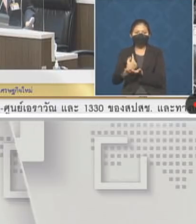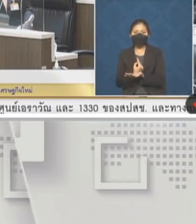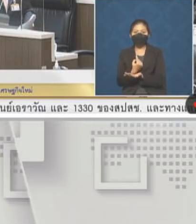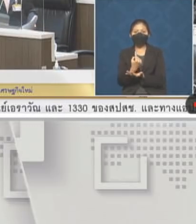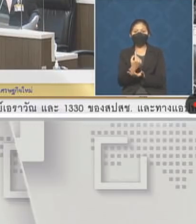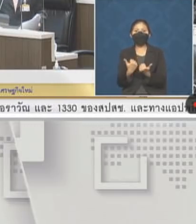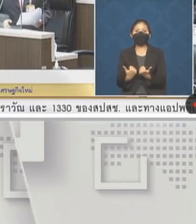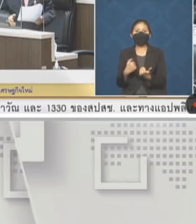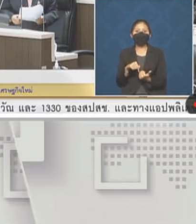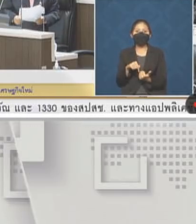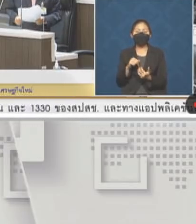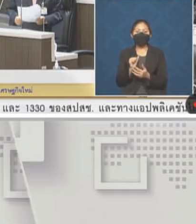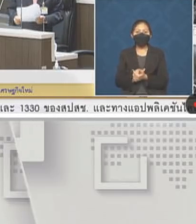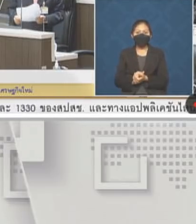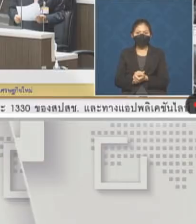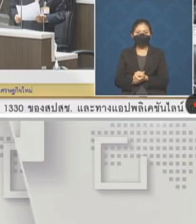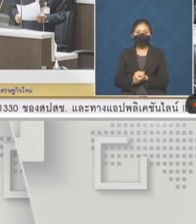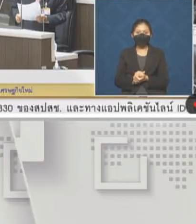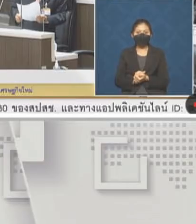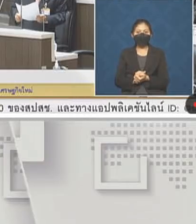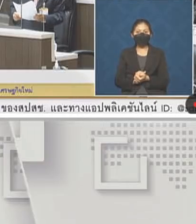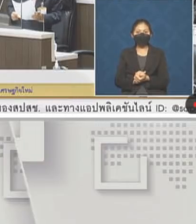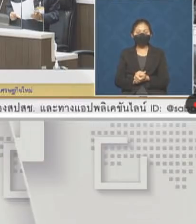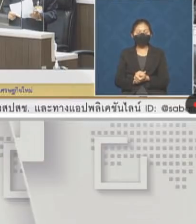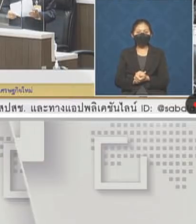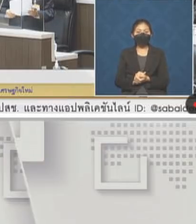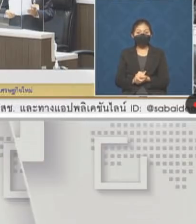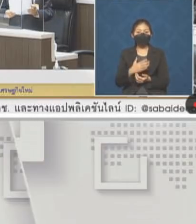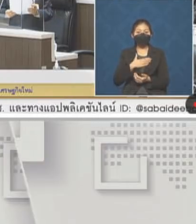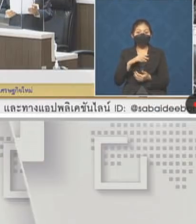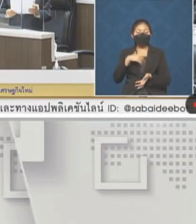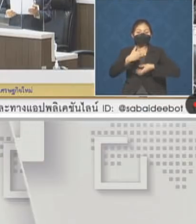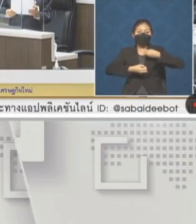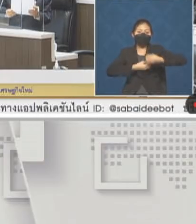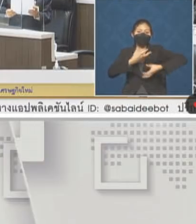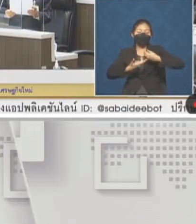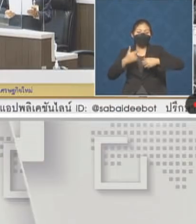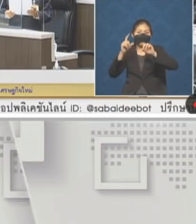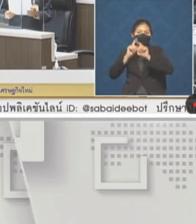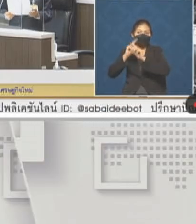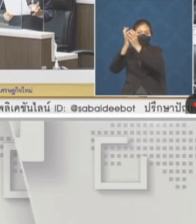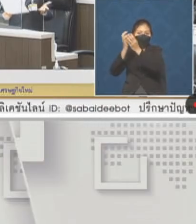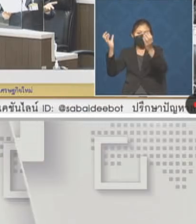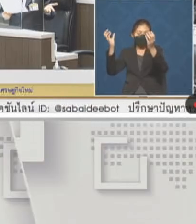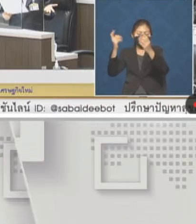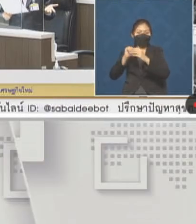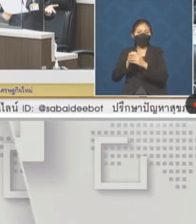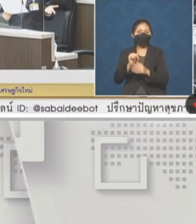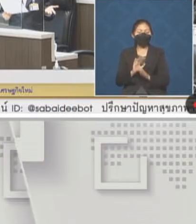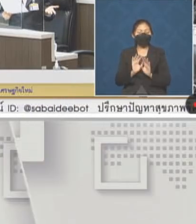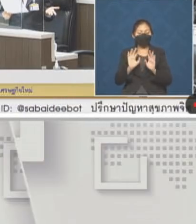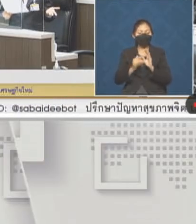ณอย่าไปโทษคุณประยุทธ์เลย มันก็คือคนที่เป็นหัวหน้าพรรคนะแล้ว